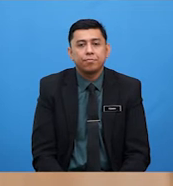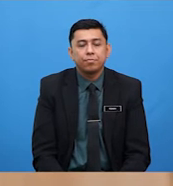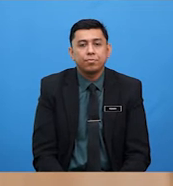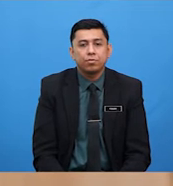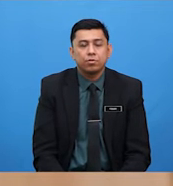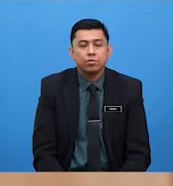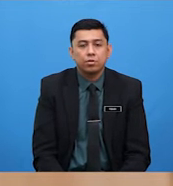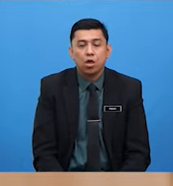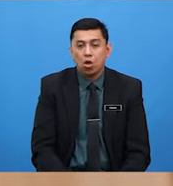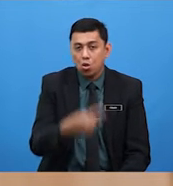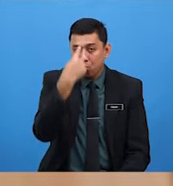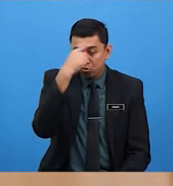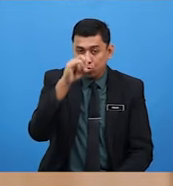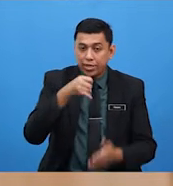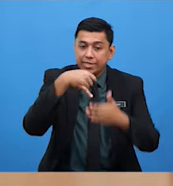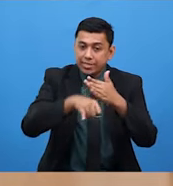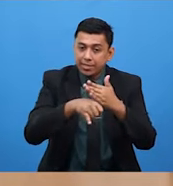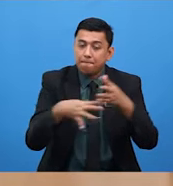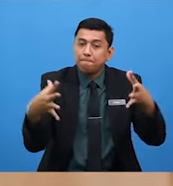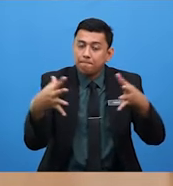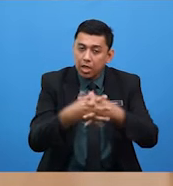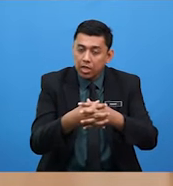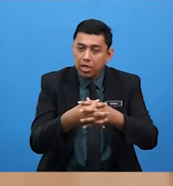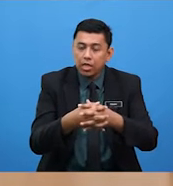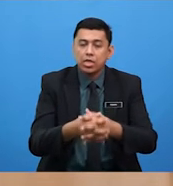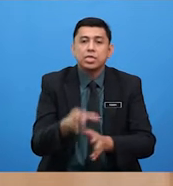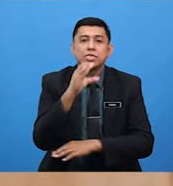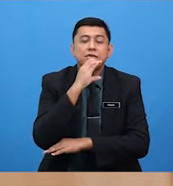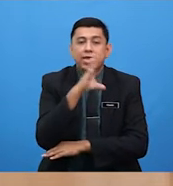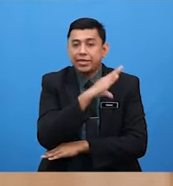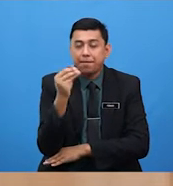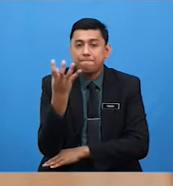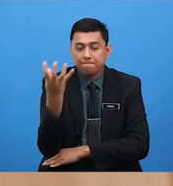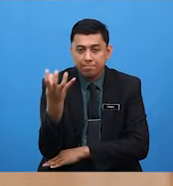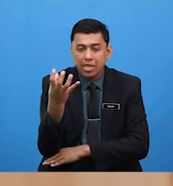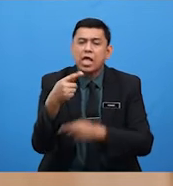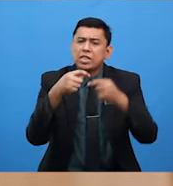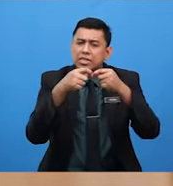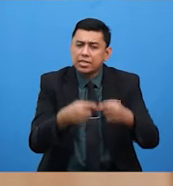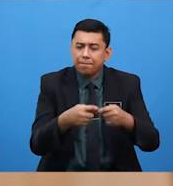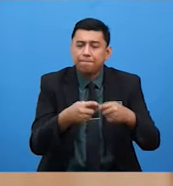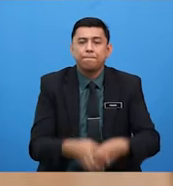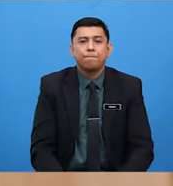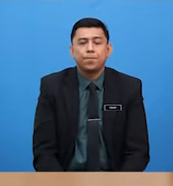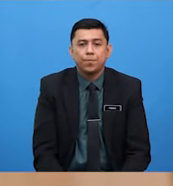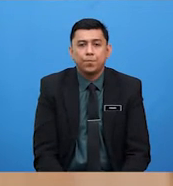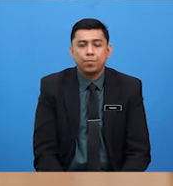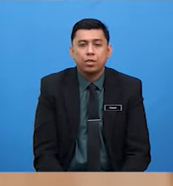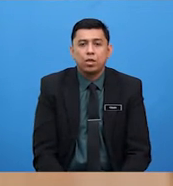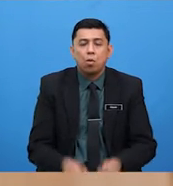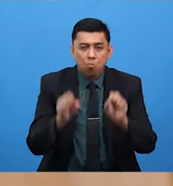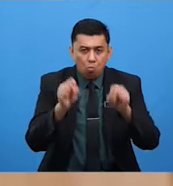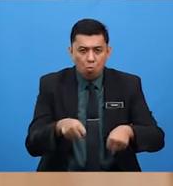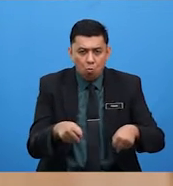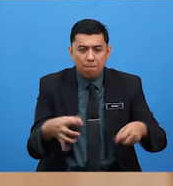Untuk isi padu pula, pepejal dan cecair mempunyai isi padu yang tetap kerana